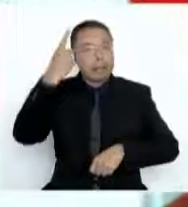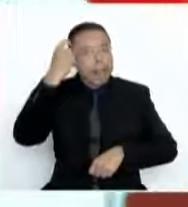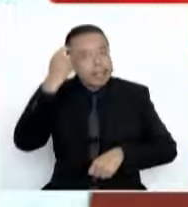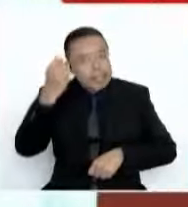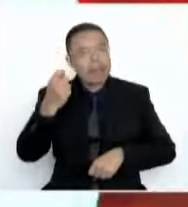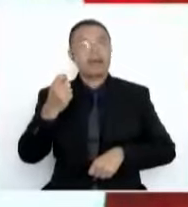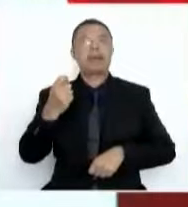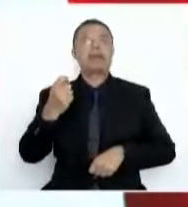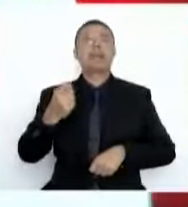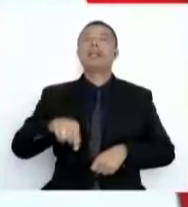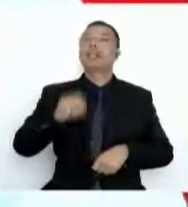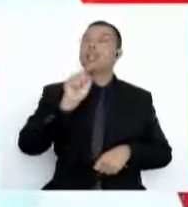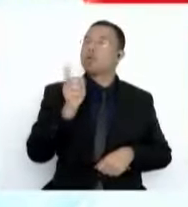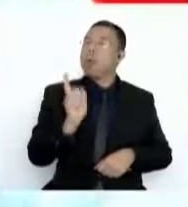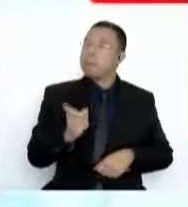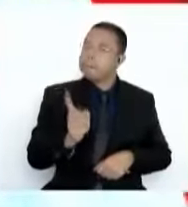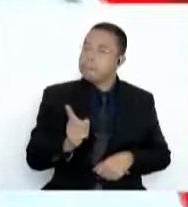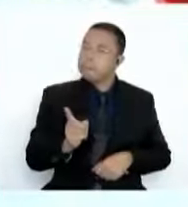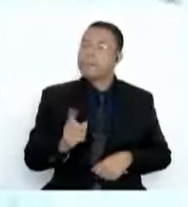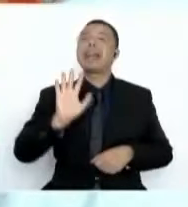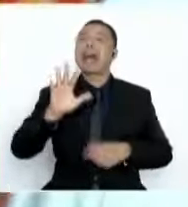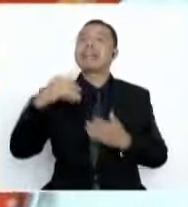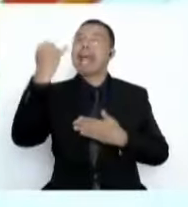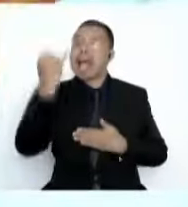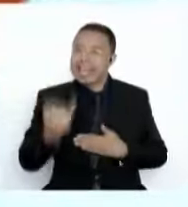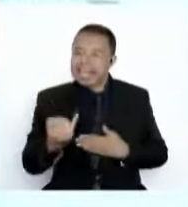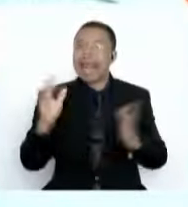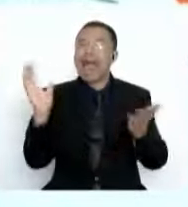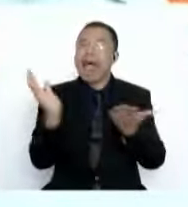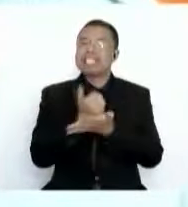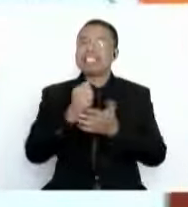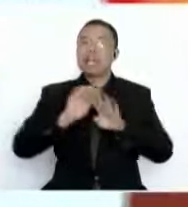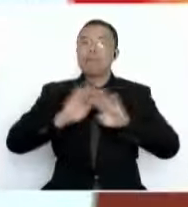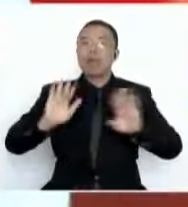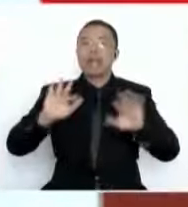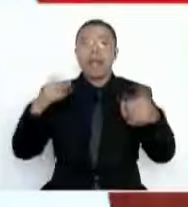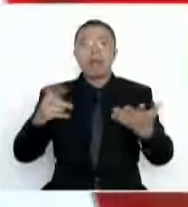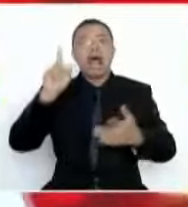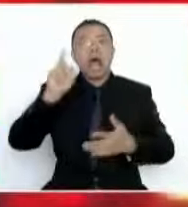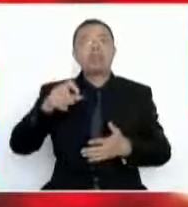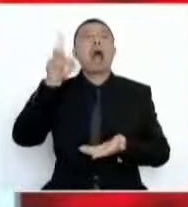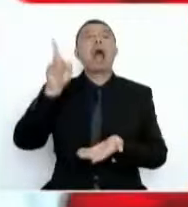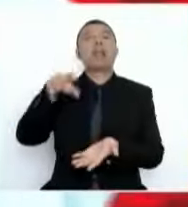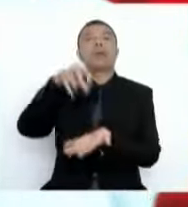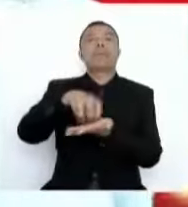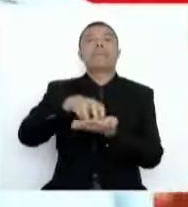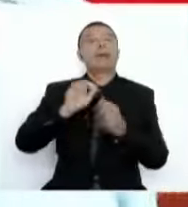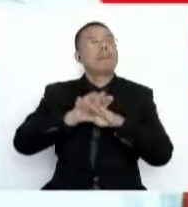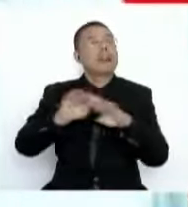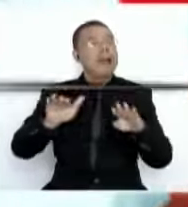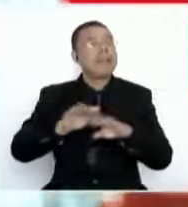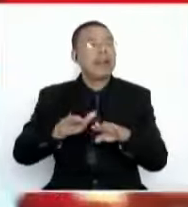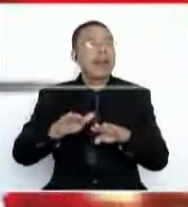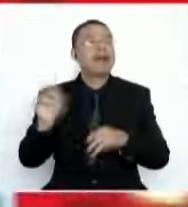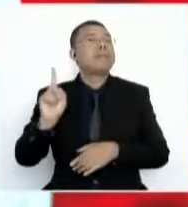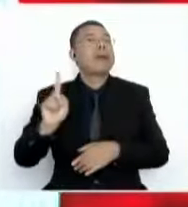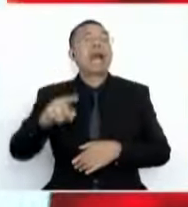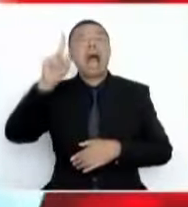sesungguhnya nah tentu ujung daripada hasil kebudayaan harus ada tempat untuk melestarikannya